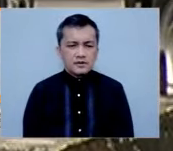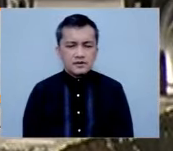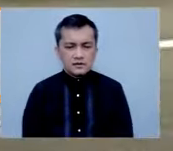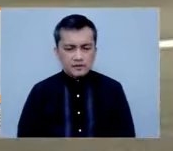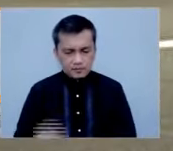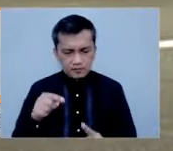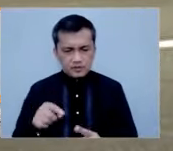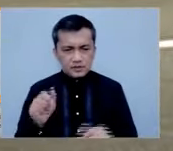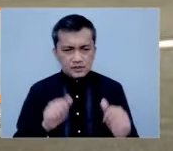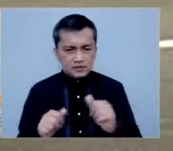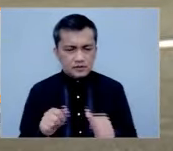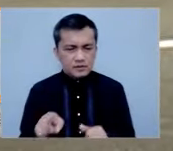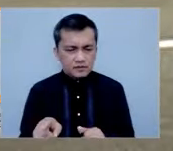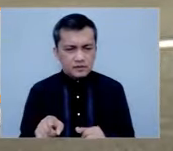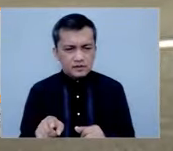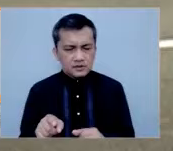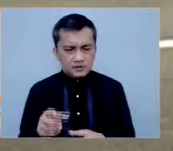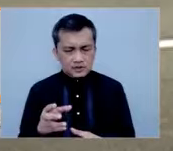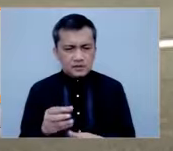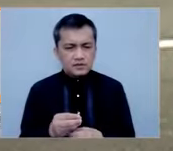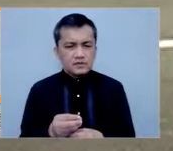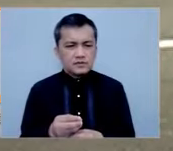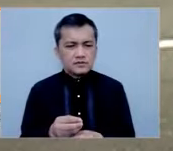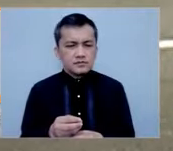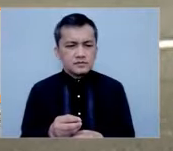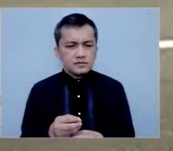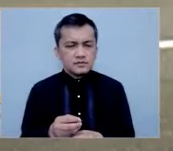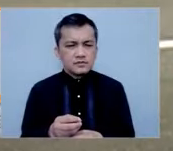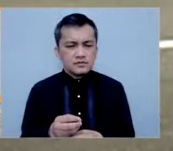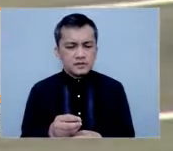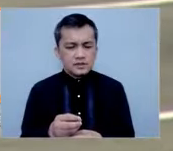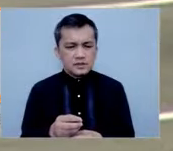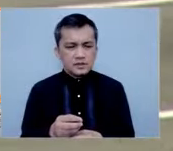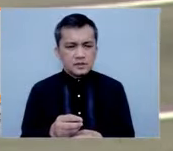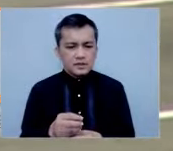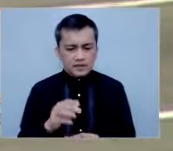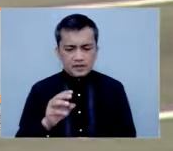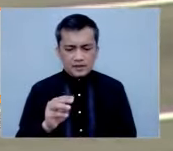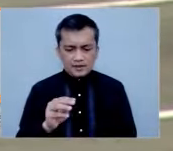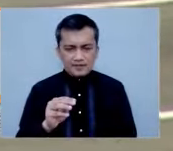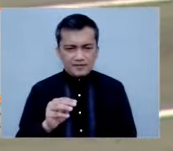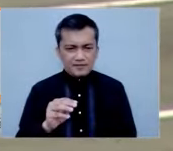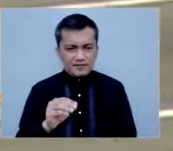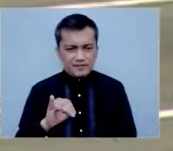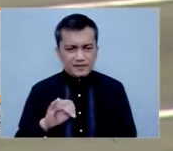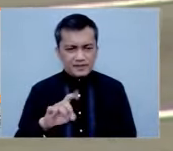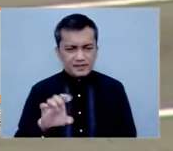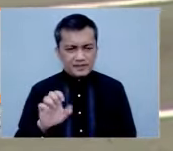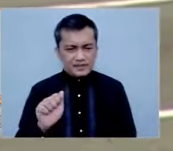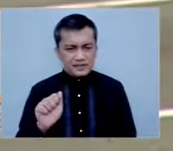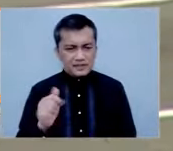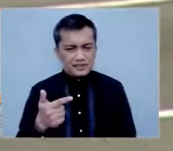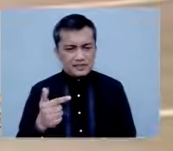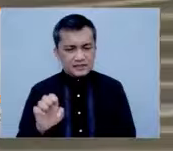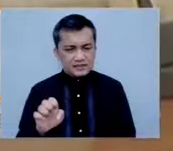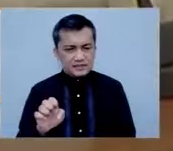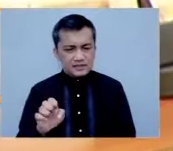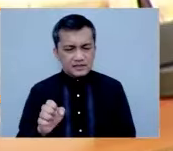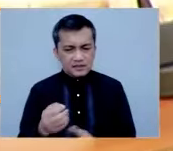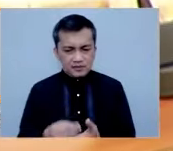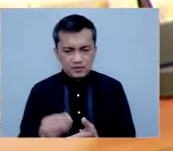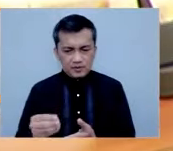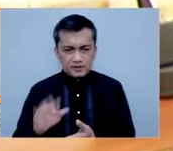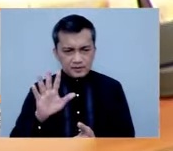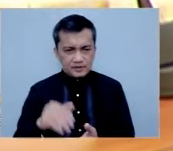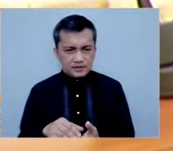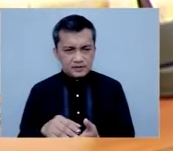siya, nagdagan mo na lang ng mileage. Imbis kung bumili kami ng 5,000,